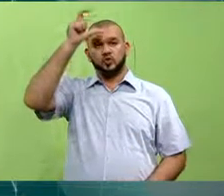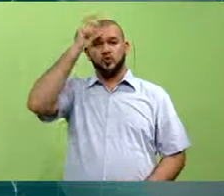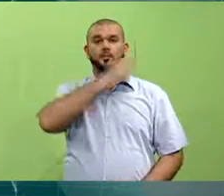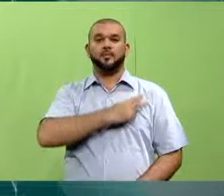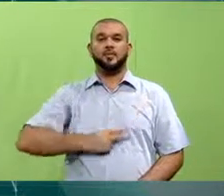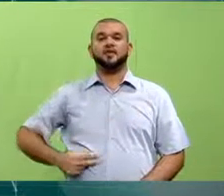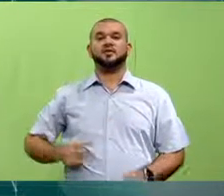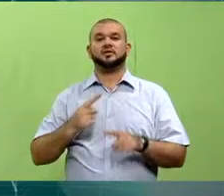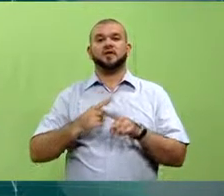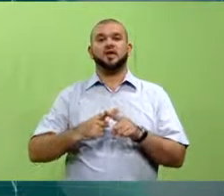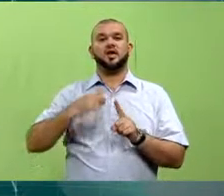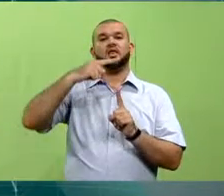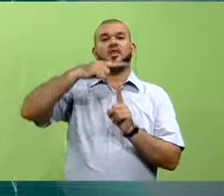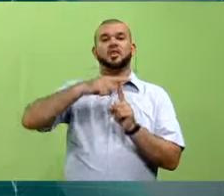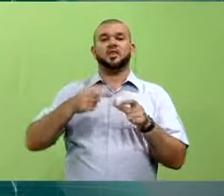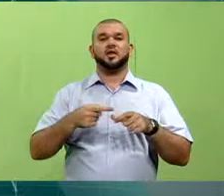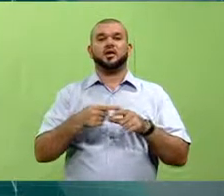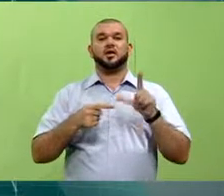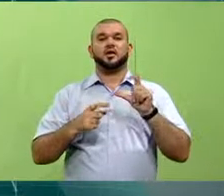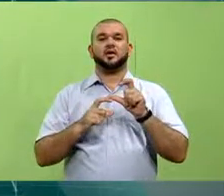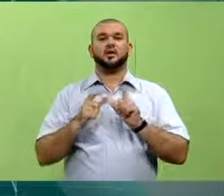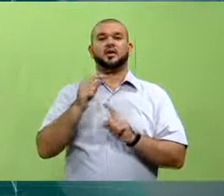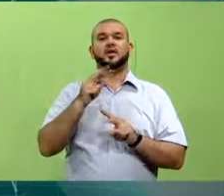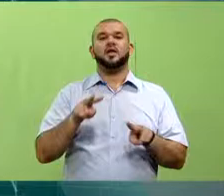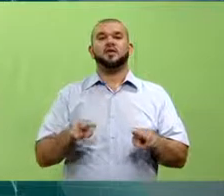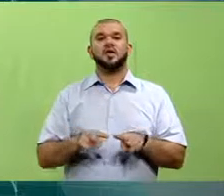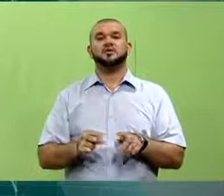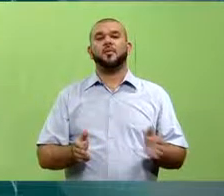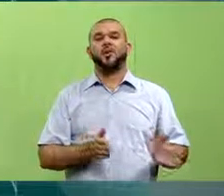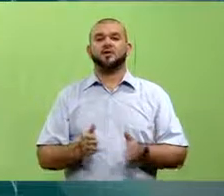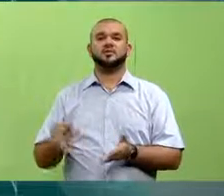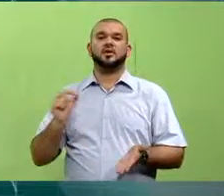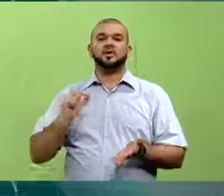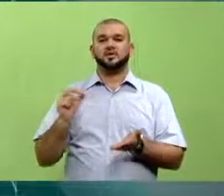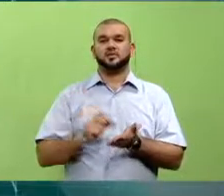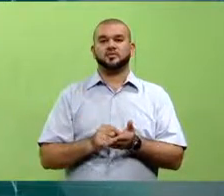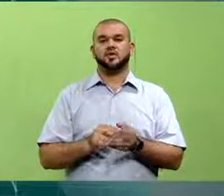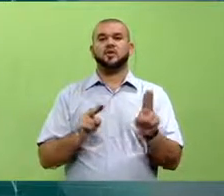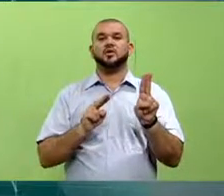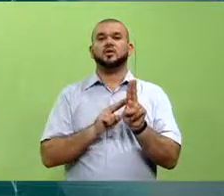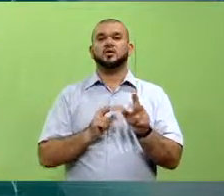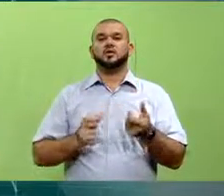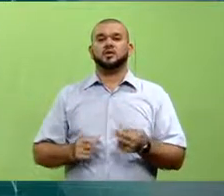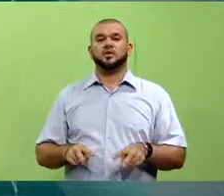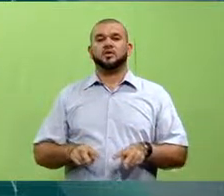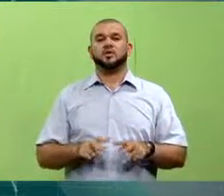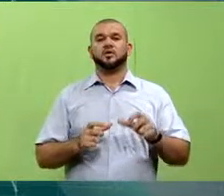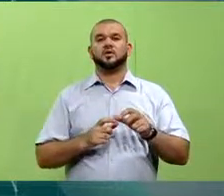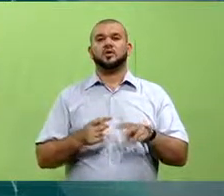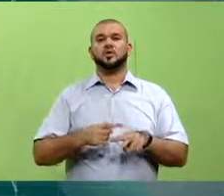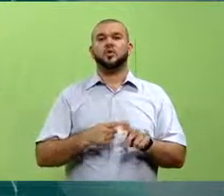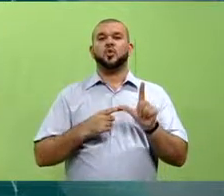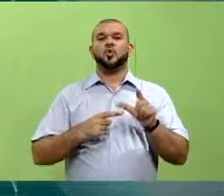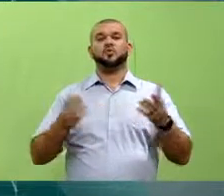Lefkoşa Türk Belediyesi ile Telsim arasında imzalanan Kumsal Parkı'nı yeniden canlandırma